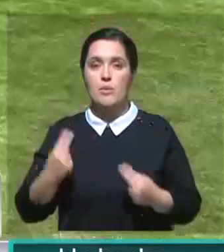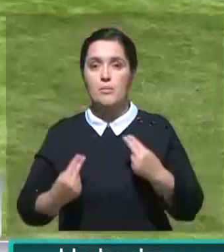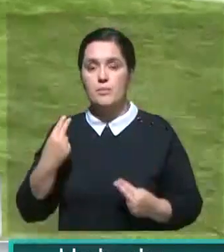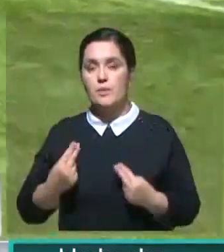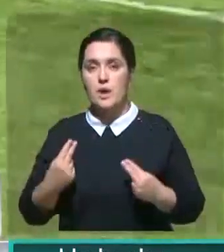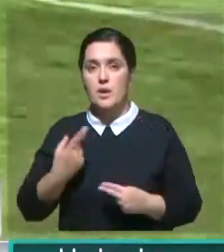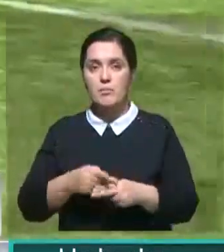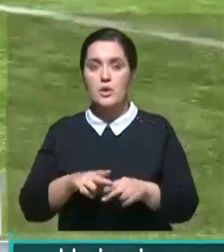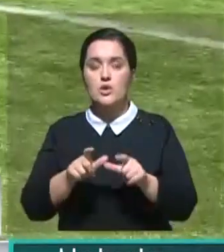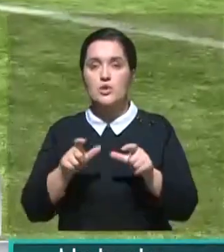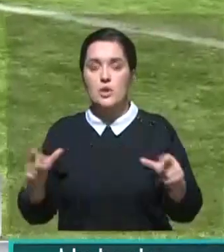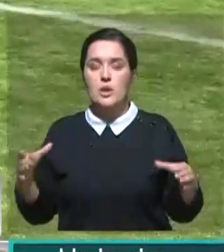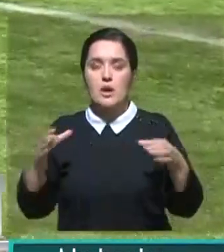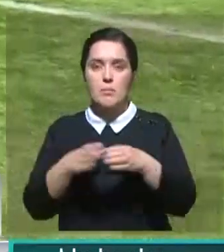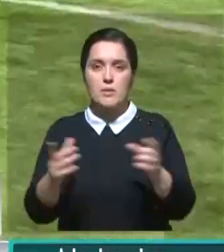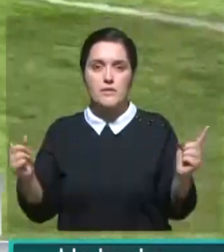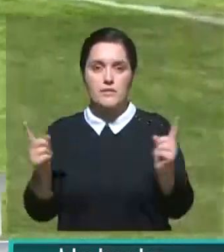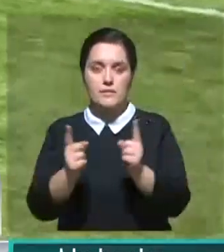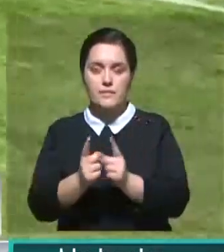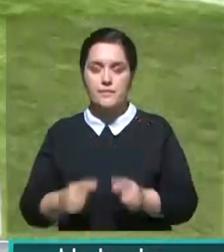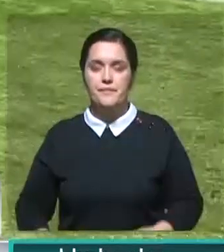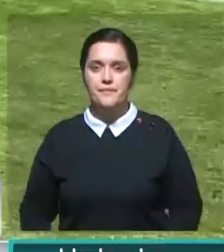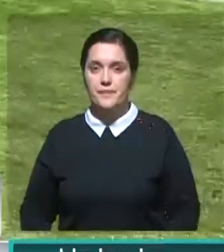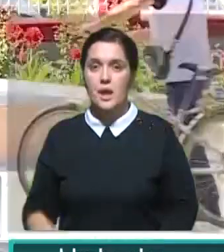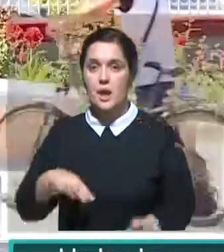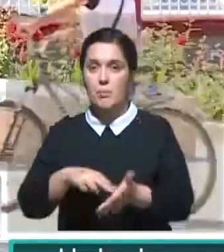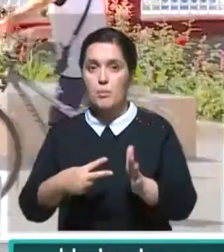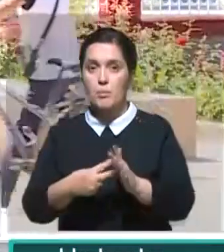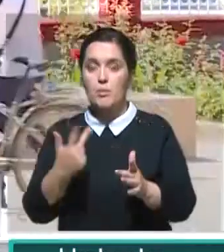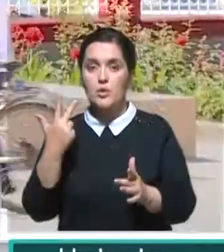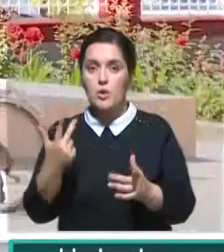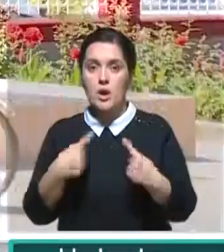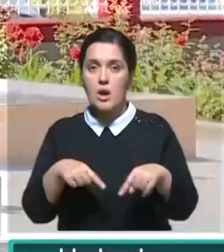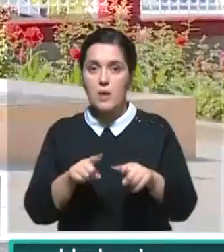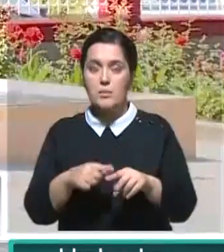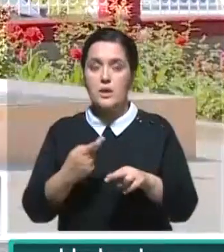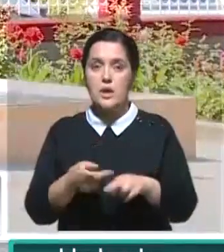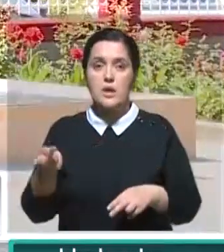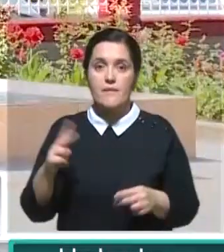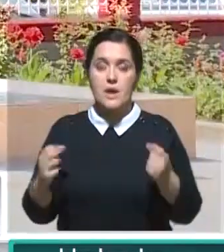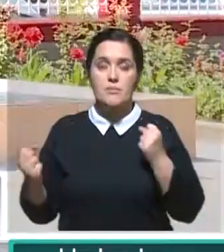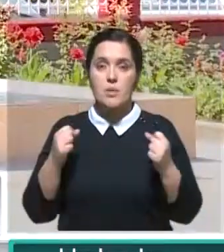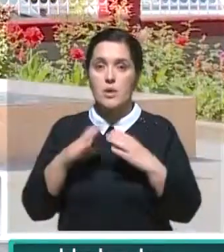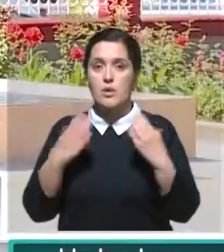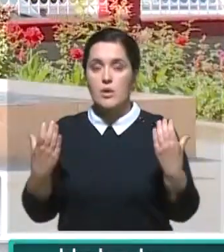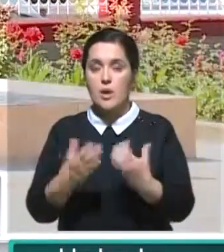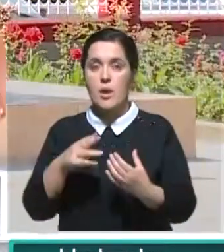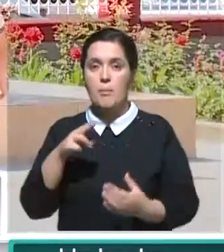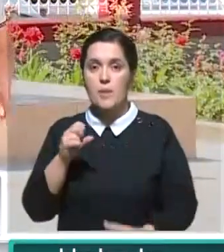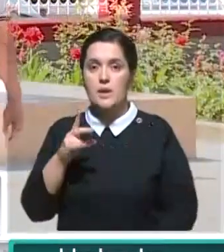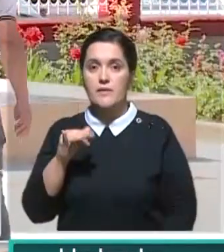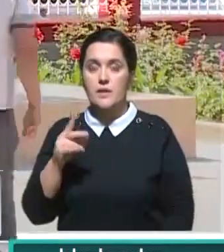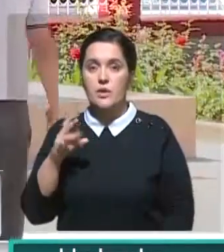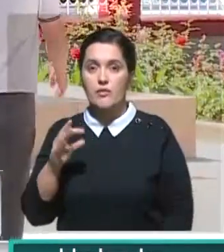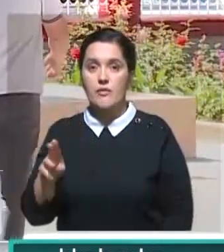встреча школьных команд. В области запланирована сдача 3 объектов. Это 2 спортивных комплекса в Панфиловском районе. В